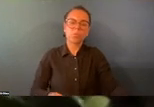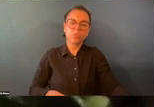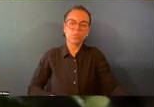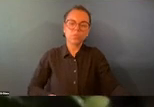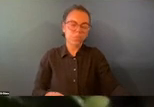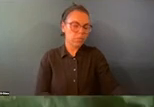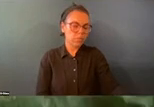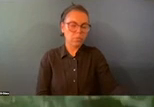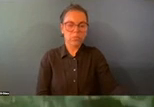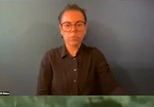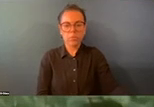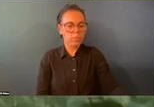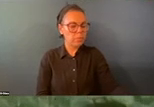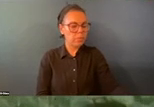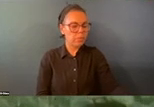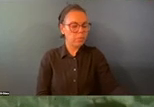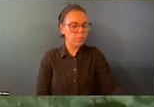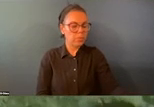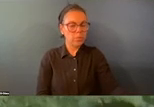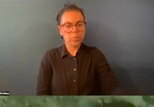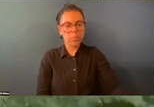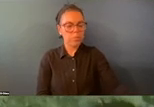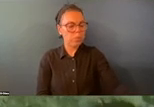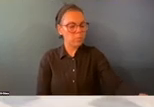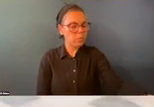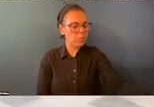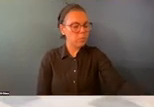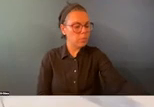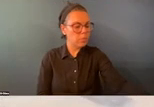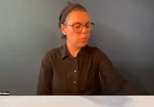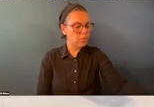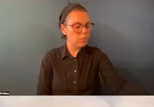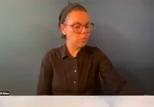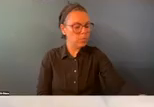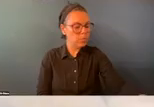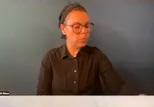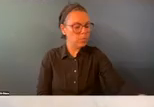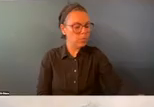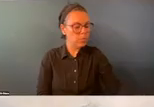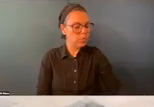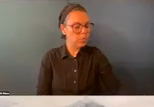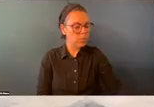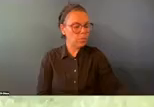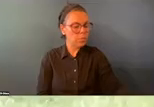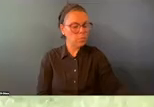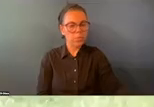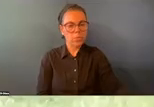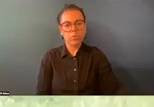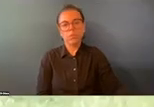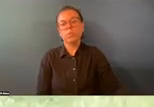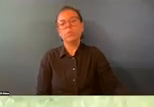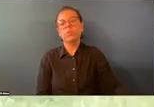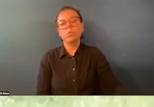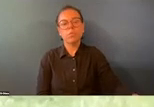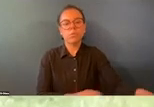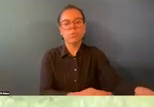و این تغییرات به آنها چگونه تاثیر میرساند. تصمیم گرفتم در این سمت قدم های خرد ولی استوار را گذارم و بسیار هم